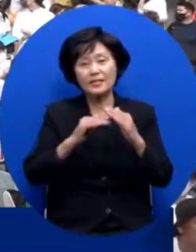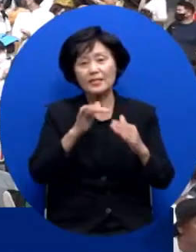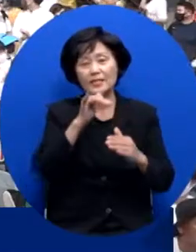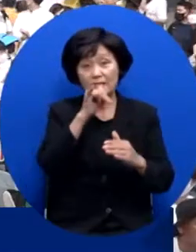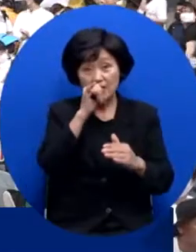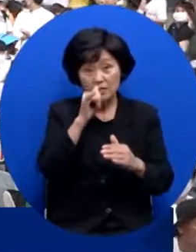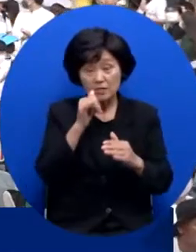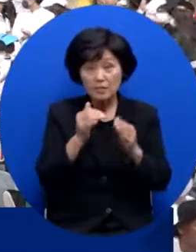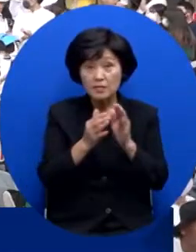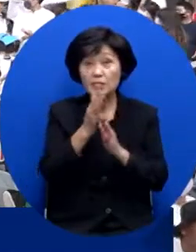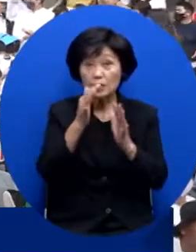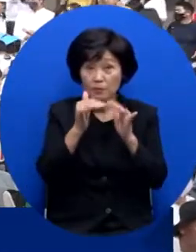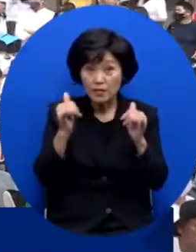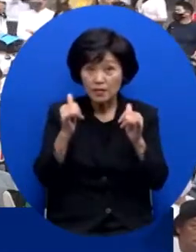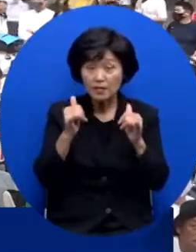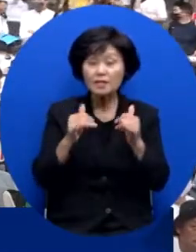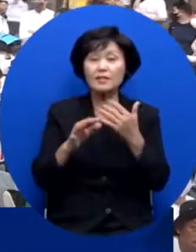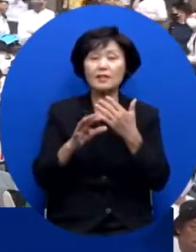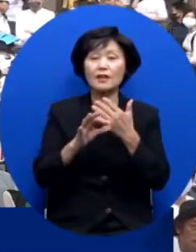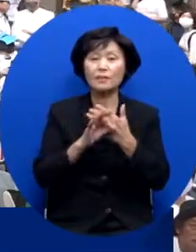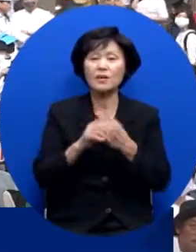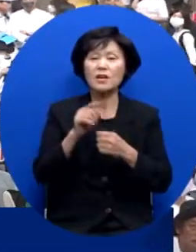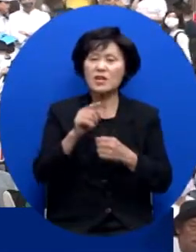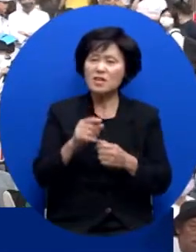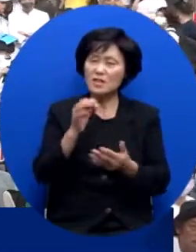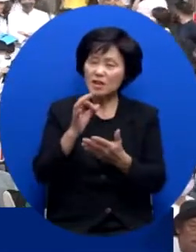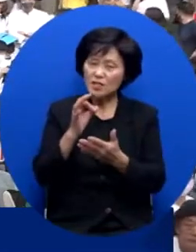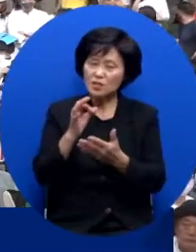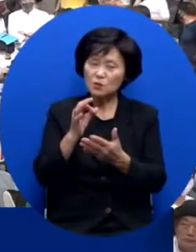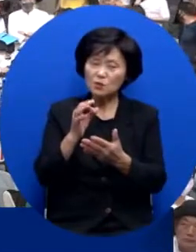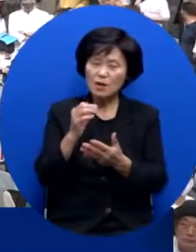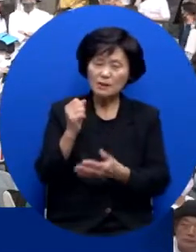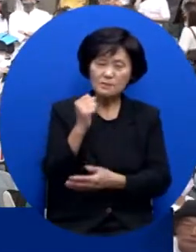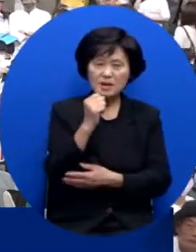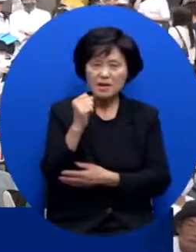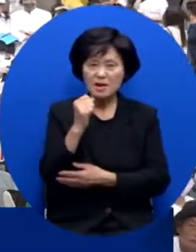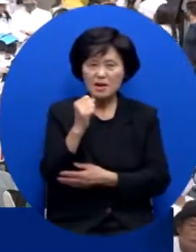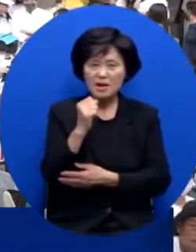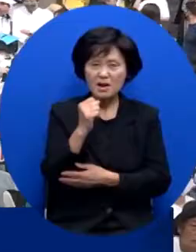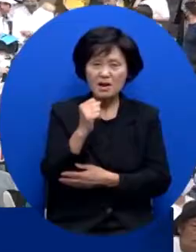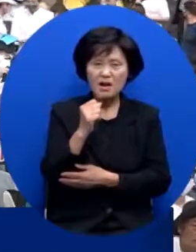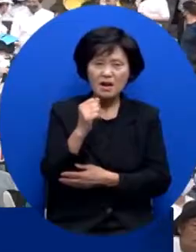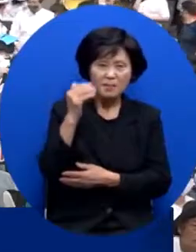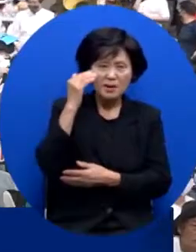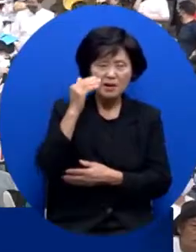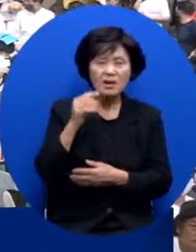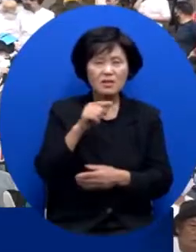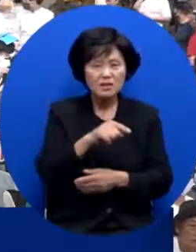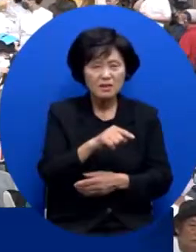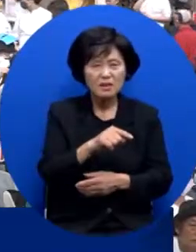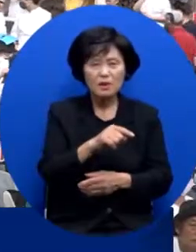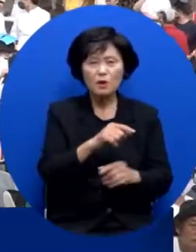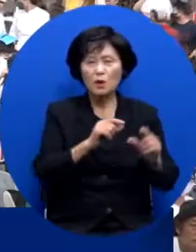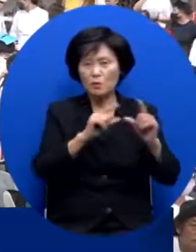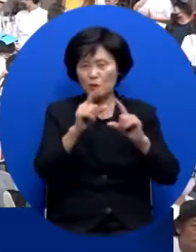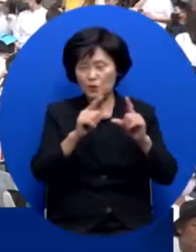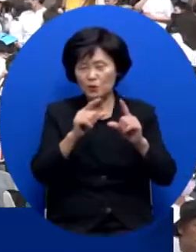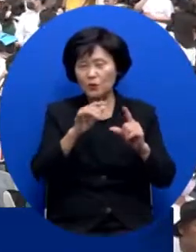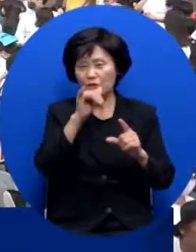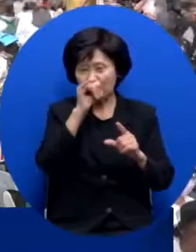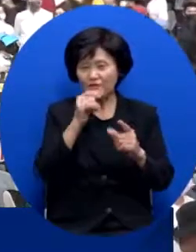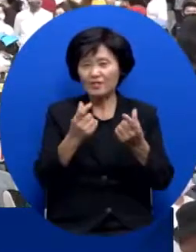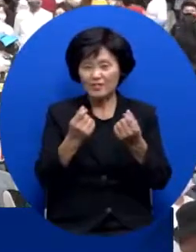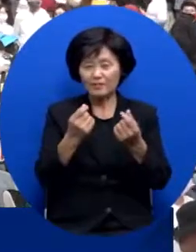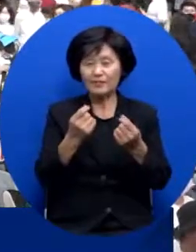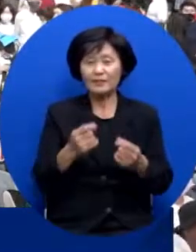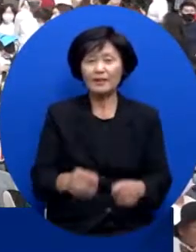그런 시민들이라면 이 가치관을 흔드는 일들에 대해서 우리가 움직이는 그런 모습이 있지 않을까